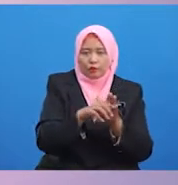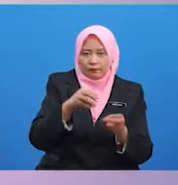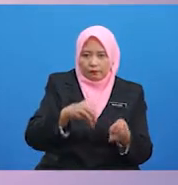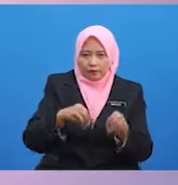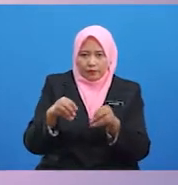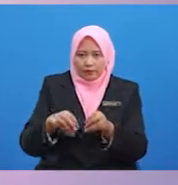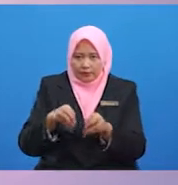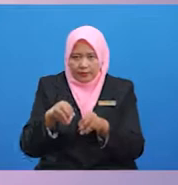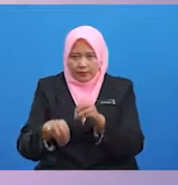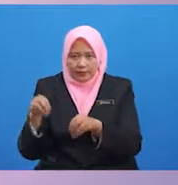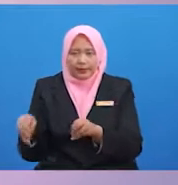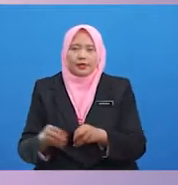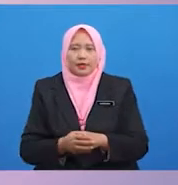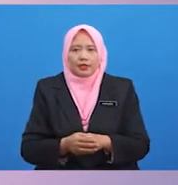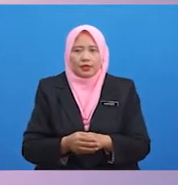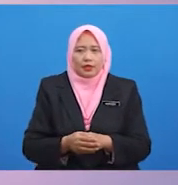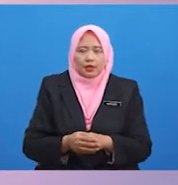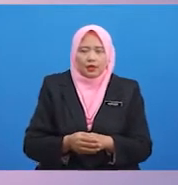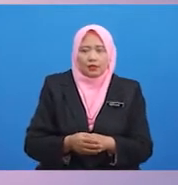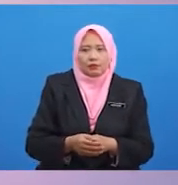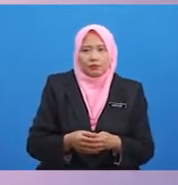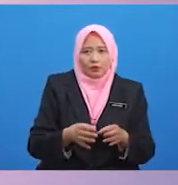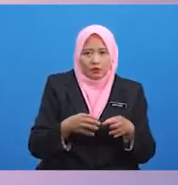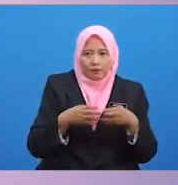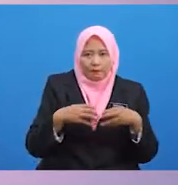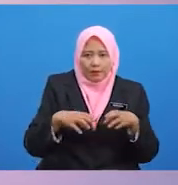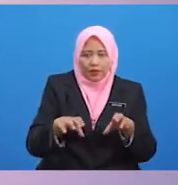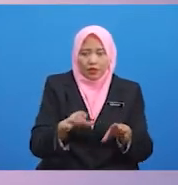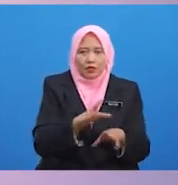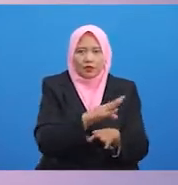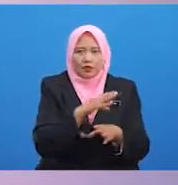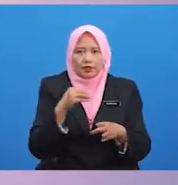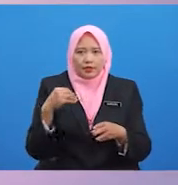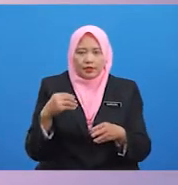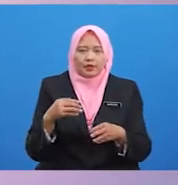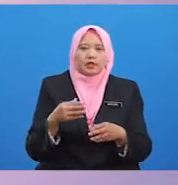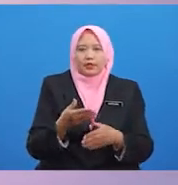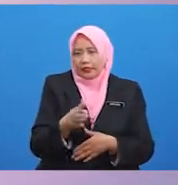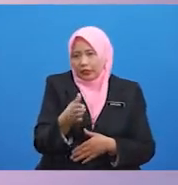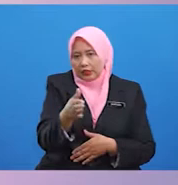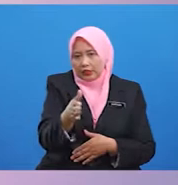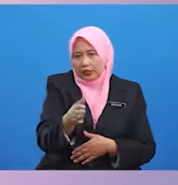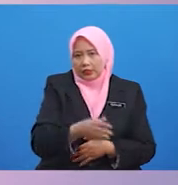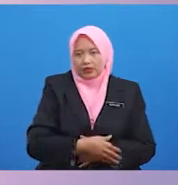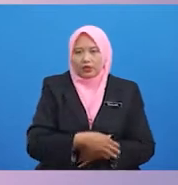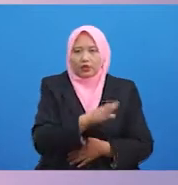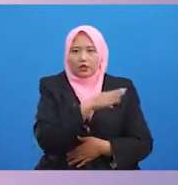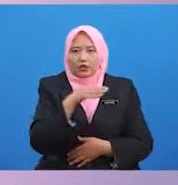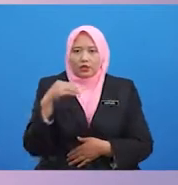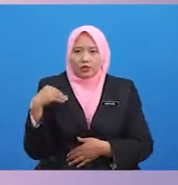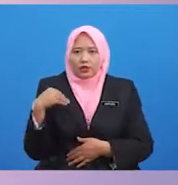pembalakan, antara contoh lain ialah perikanan serta